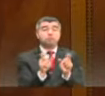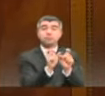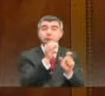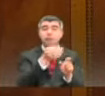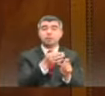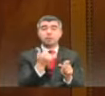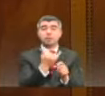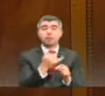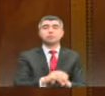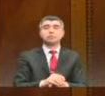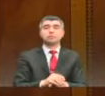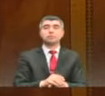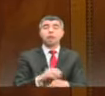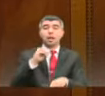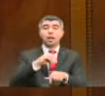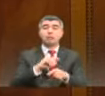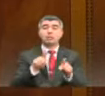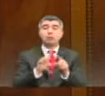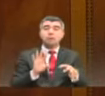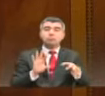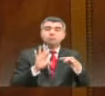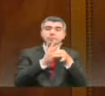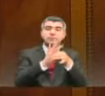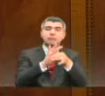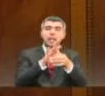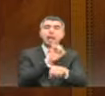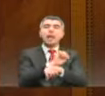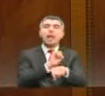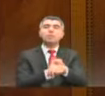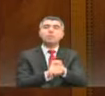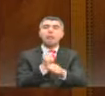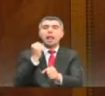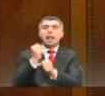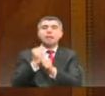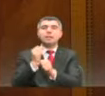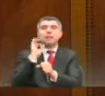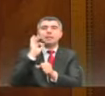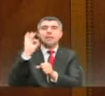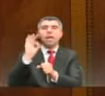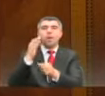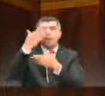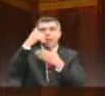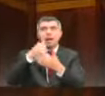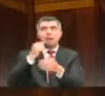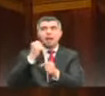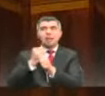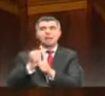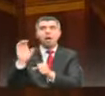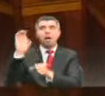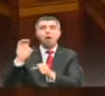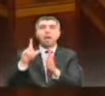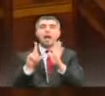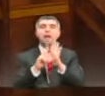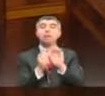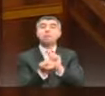تطوير وتفعيل اتفاقيات الضمان الاجتماعي واليد العاملة الموجودة حالياً مع 14 دولة عبر